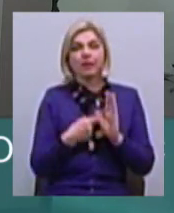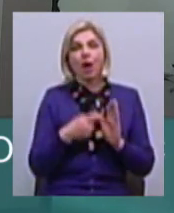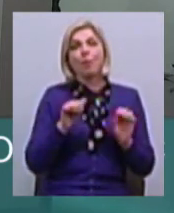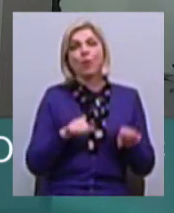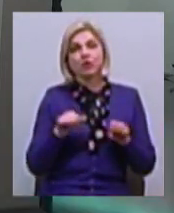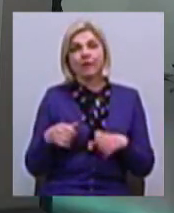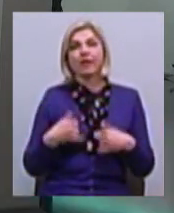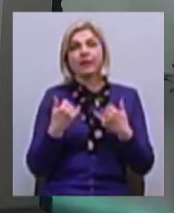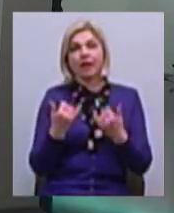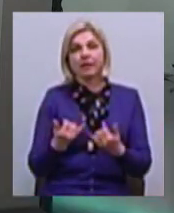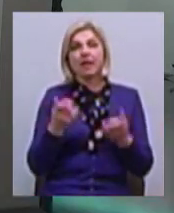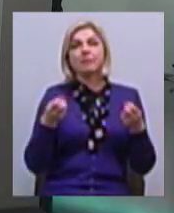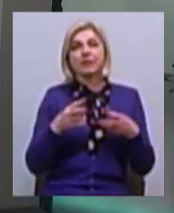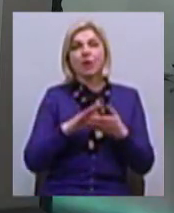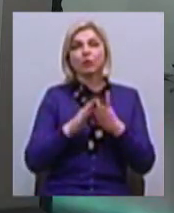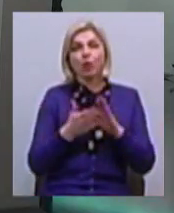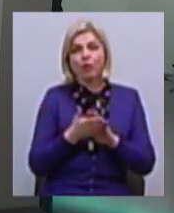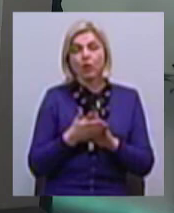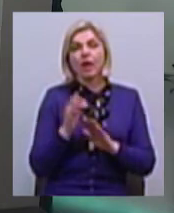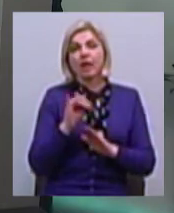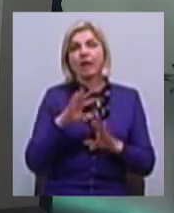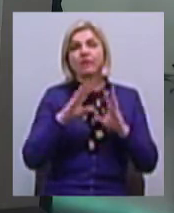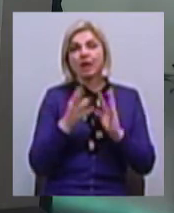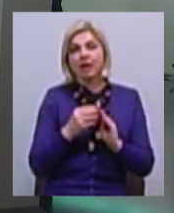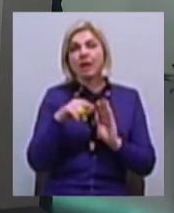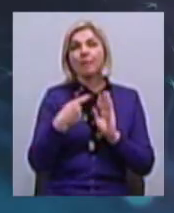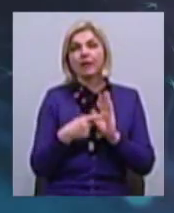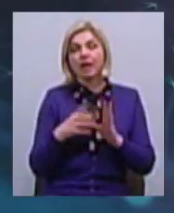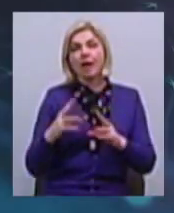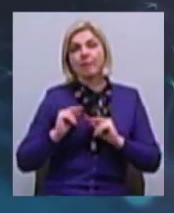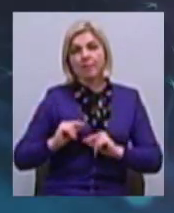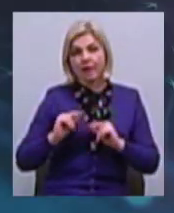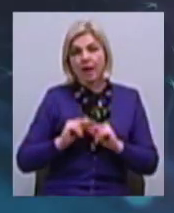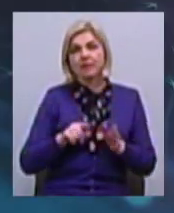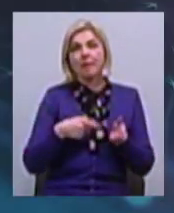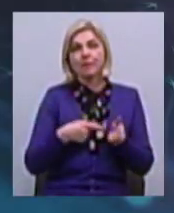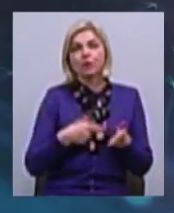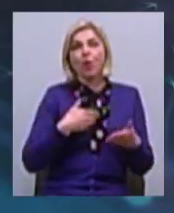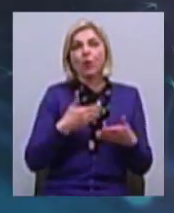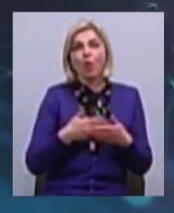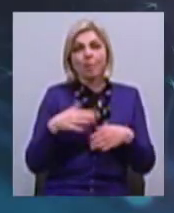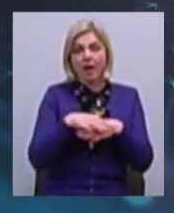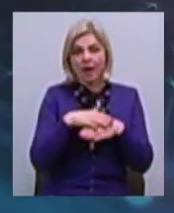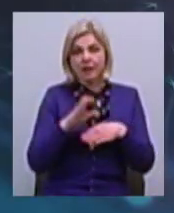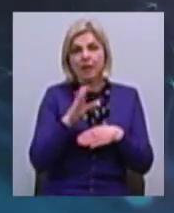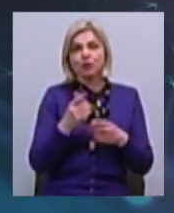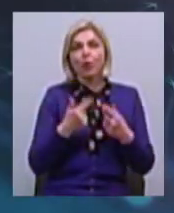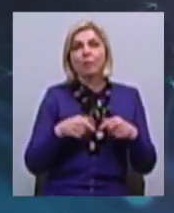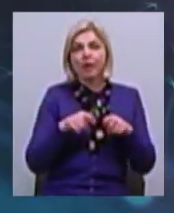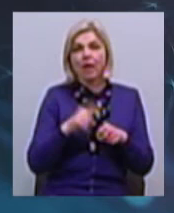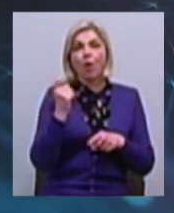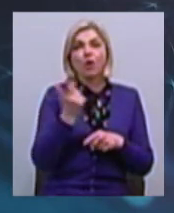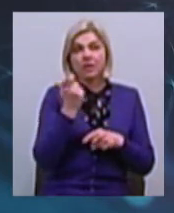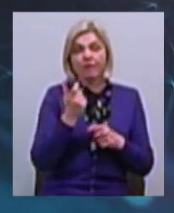можливості надання в концесію і взагалі питання співпраці, можна так сказати, міської громади із суб'єктами морегосподарського комплексу,